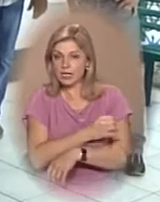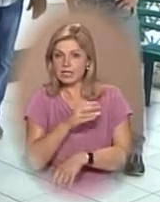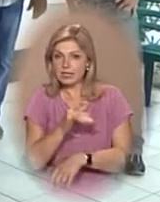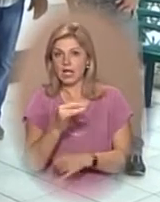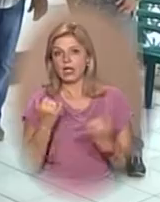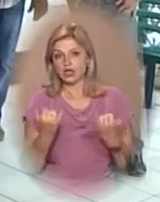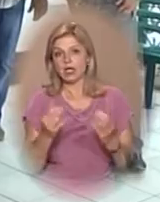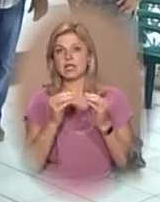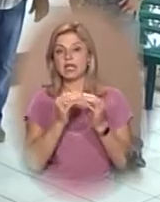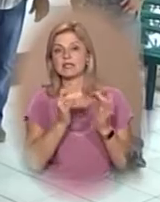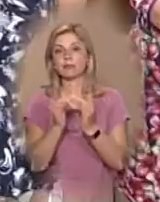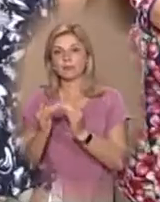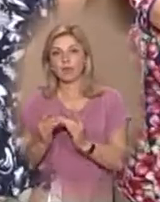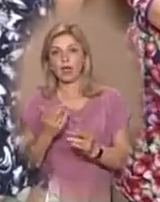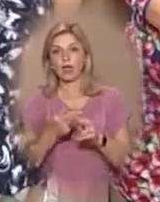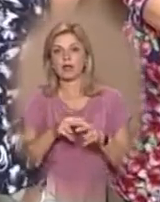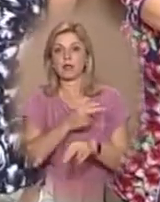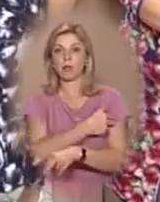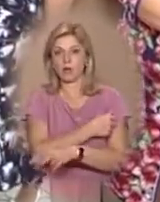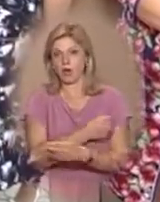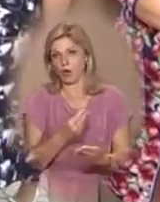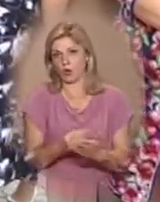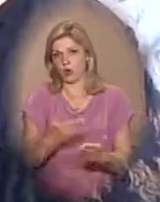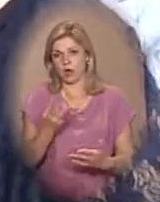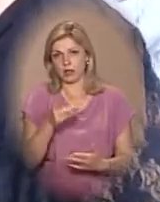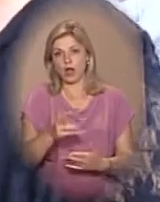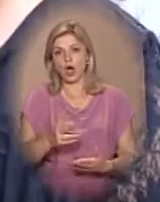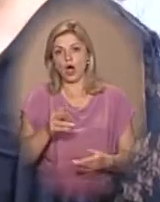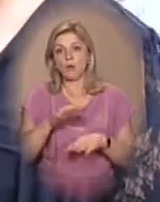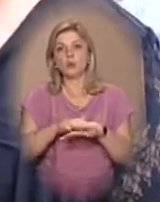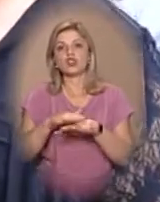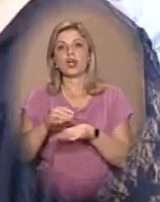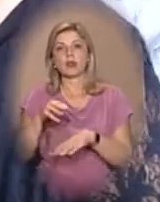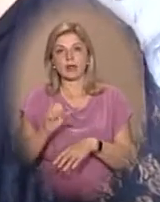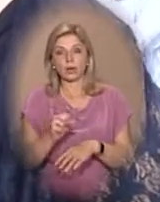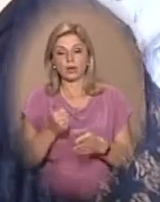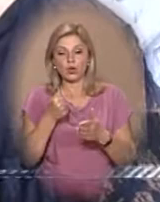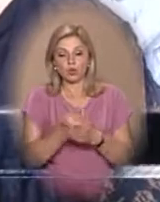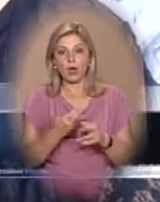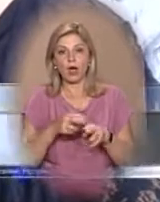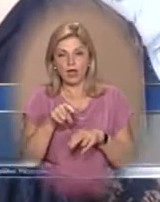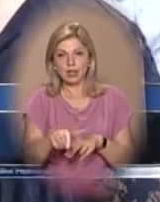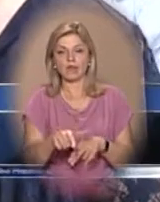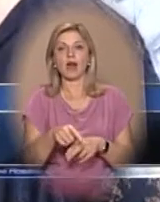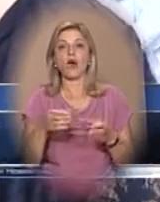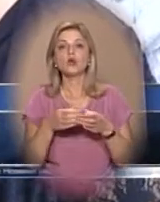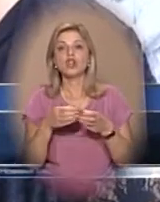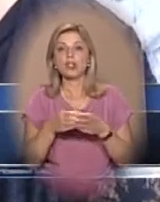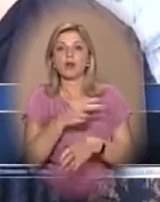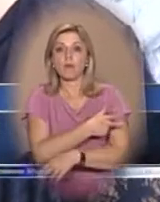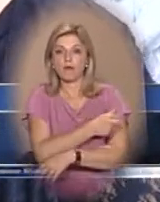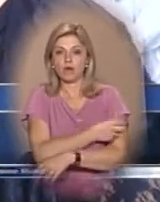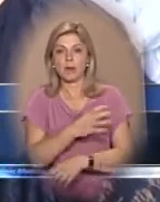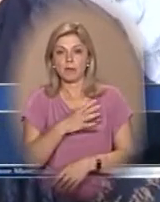10 ліжкомісць стаціонару стали задорогими для бюджету. До цього фінансування дільничої лікарні здійснювалося за